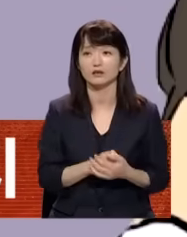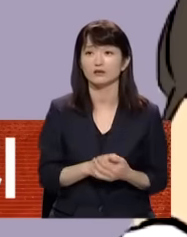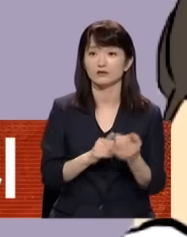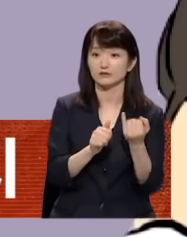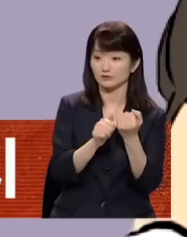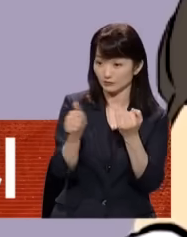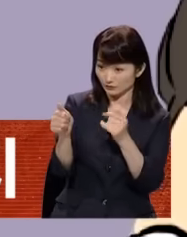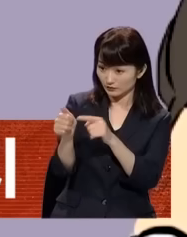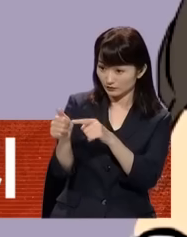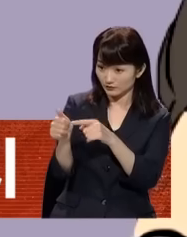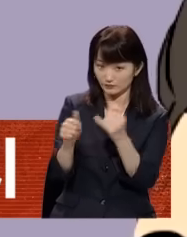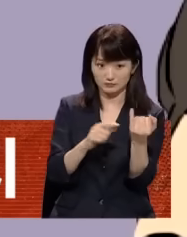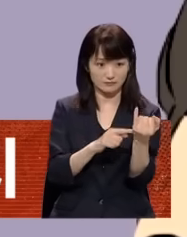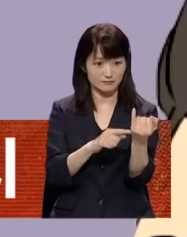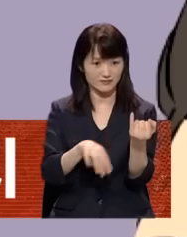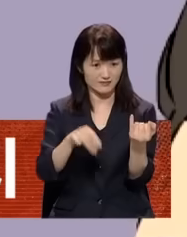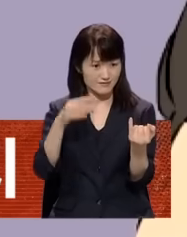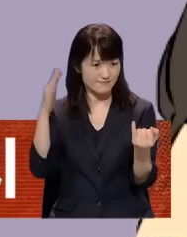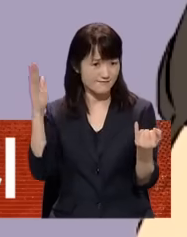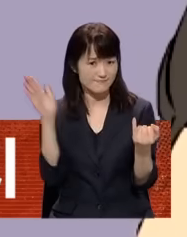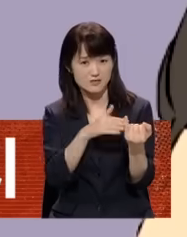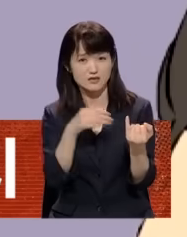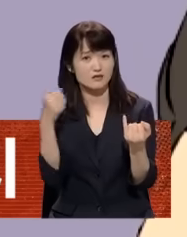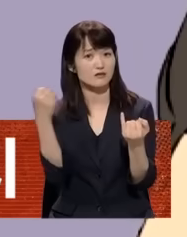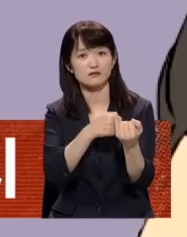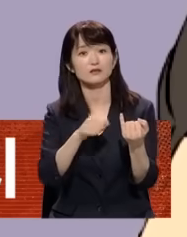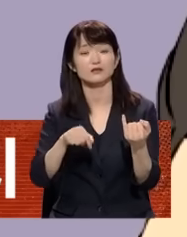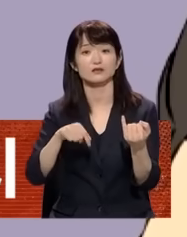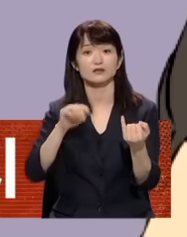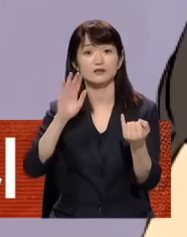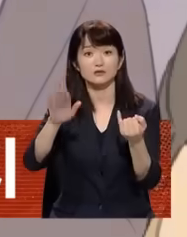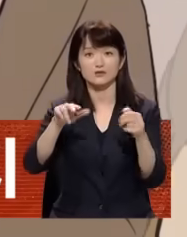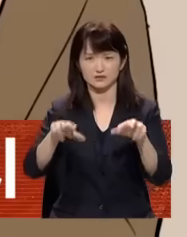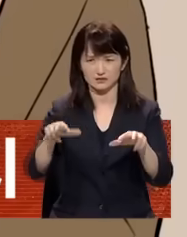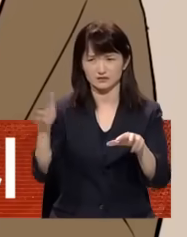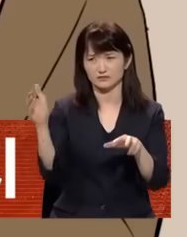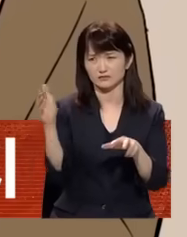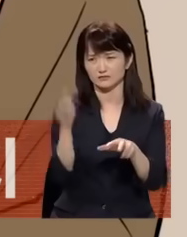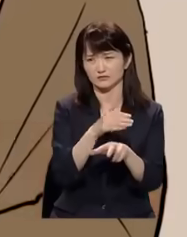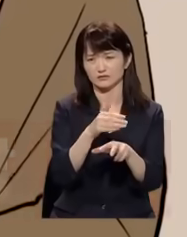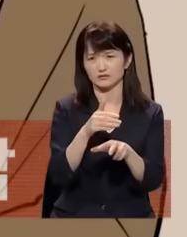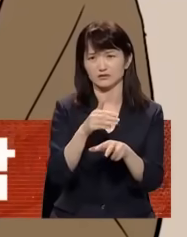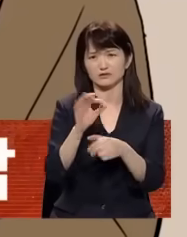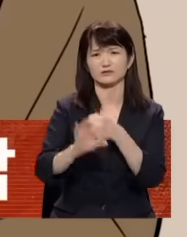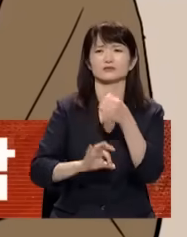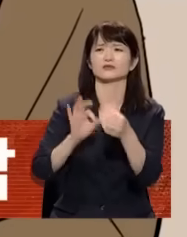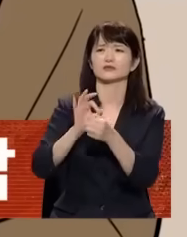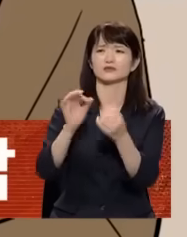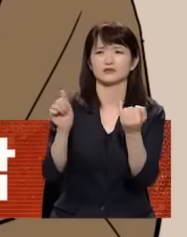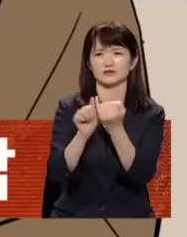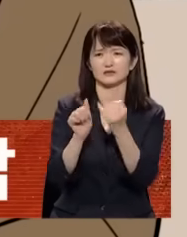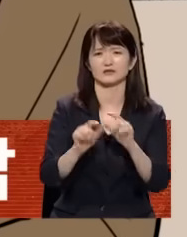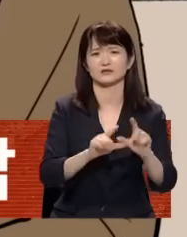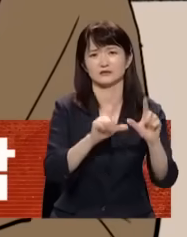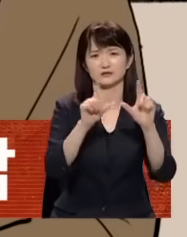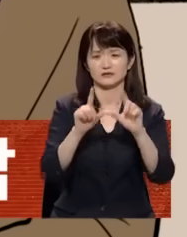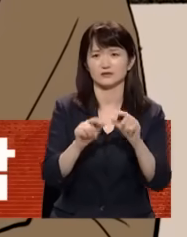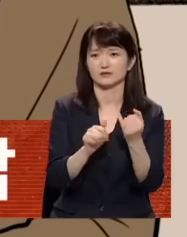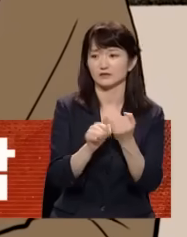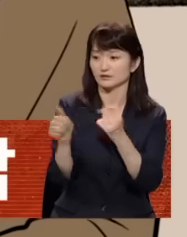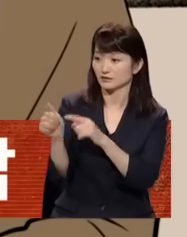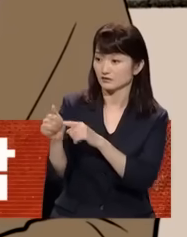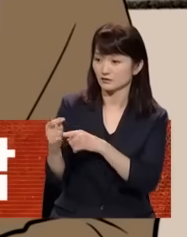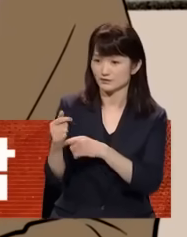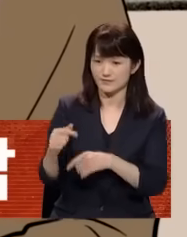남편이 처음으로 박 씨에게 손을 댔습니다 그 이후로 지금까지 10년 넘는 결혼생활 했는데요 이동한 내내 남편은